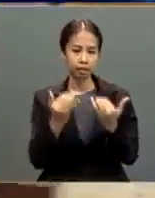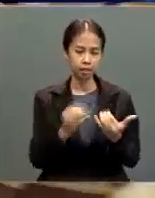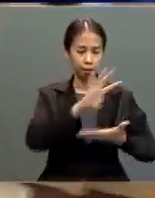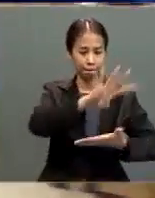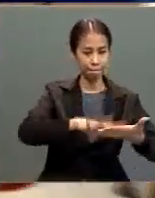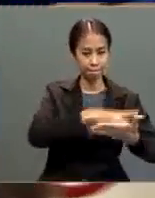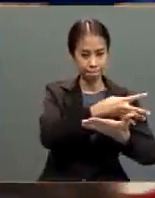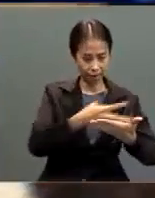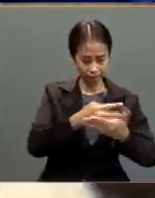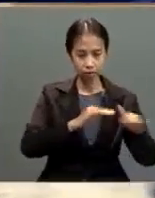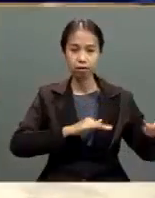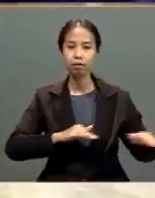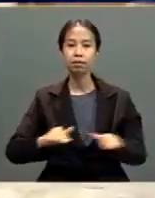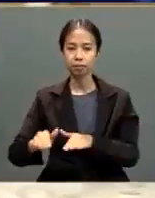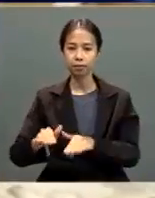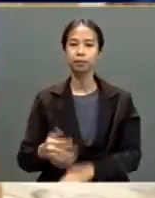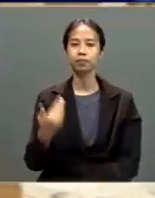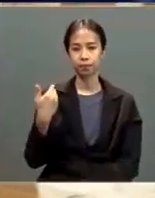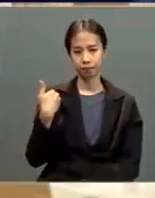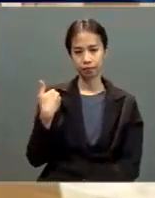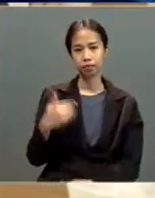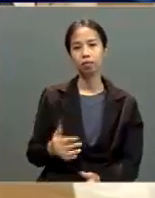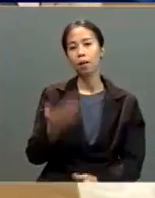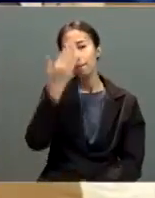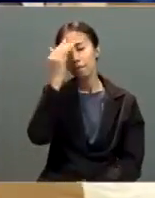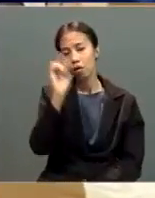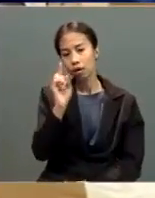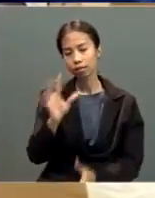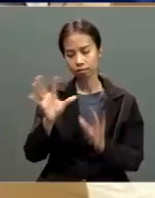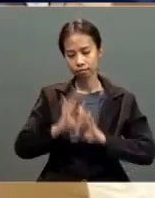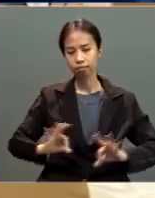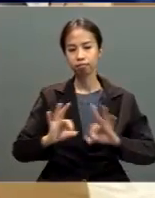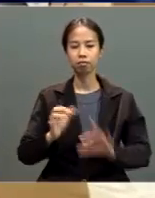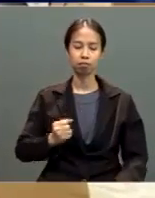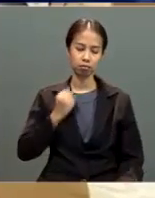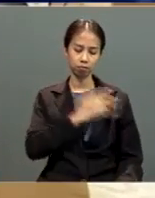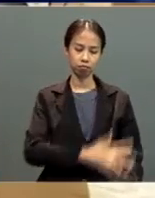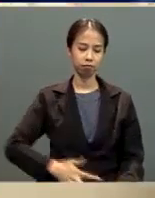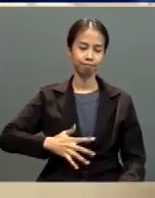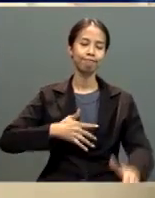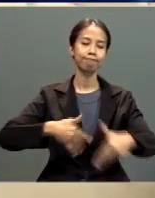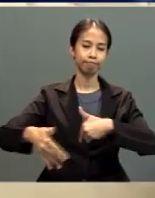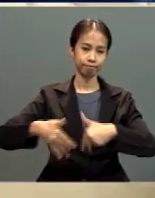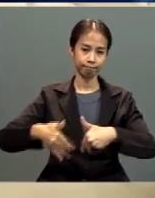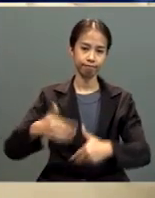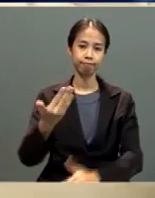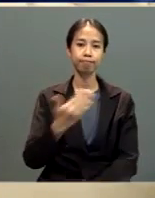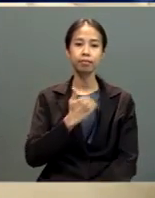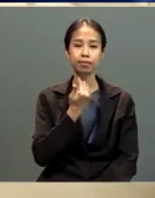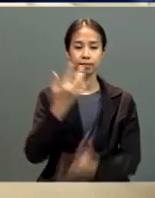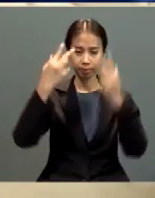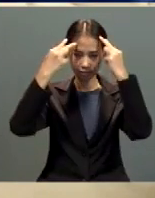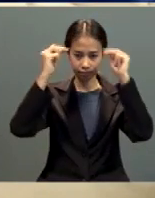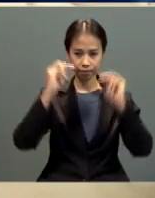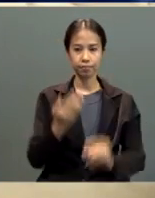งภาคเอกชนและสังคมอย่างต่อเนื่องเพราะว่ารัฐบาลนั้นคำนึงถึงเรื่องของสุขภาพของประชาชนเป็นหลักฟังเสียงท่านนายกรัฐมนตรี